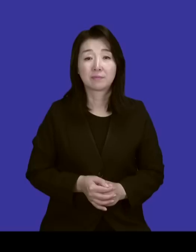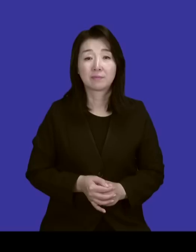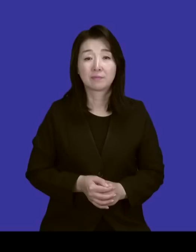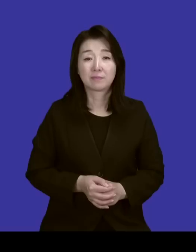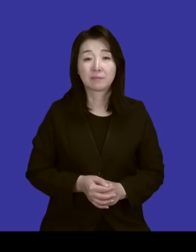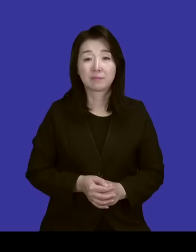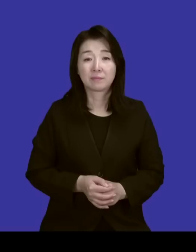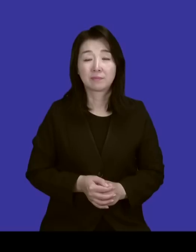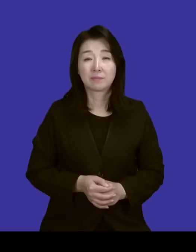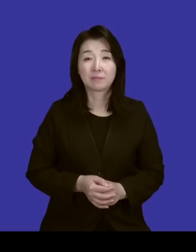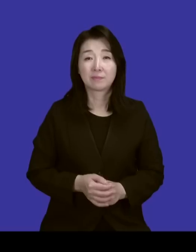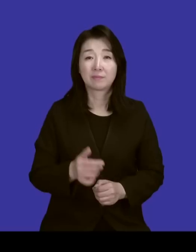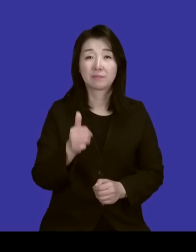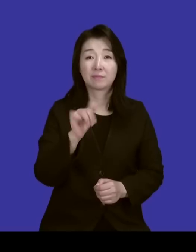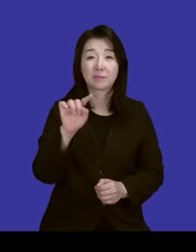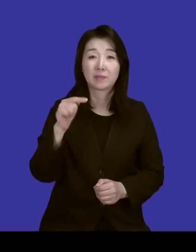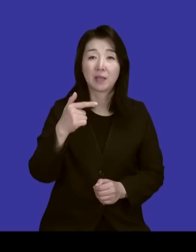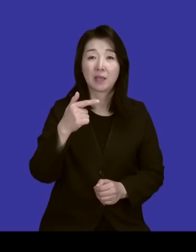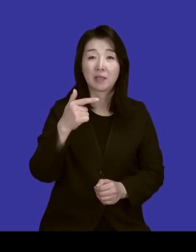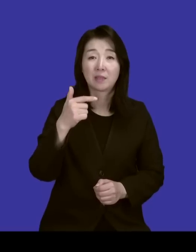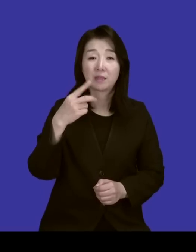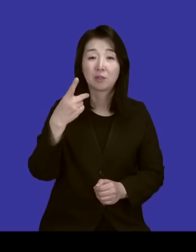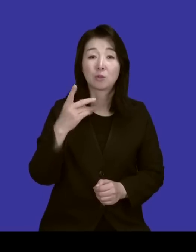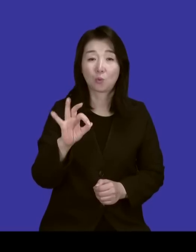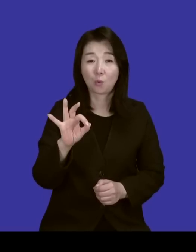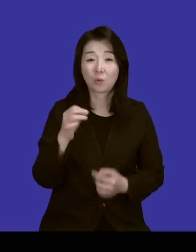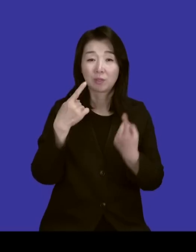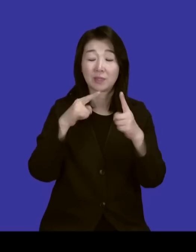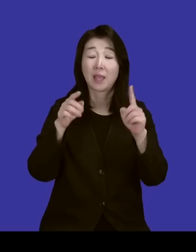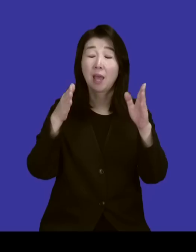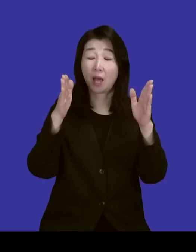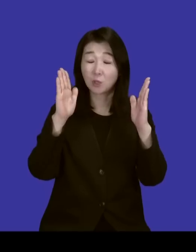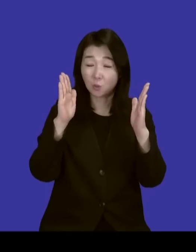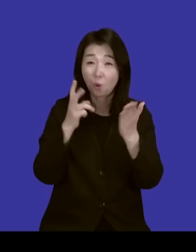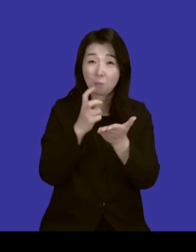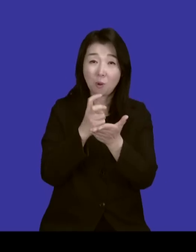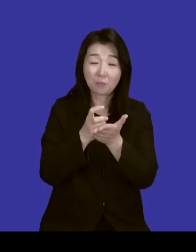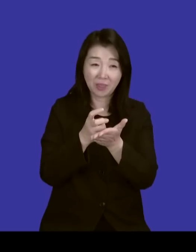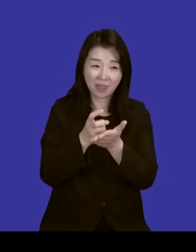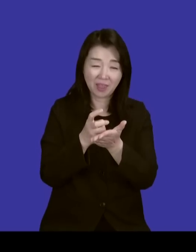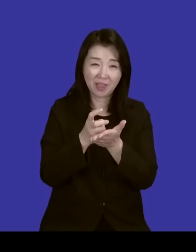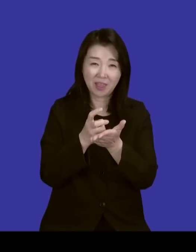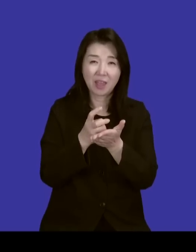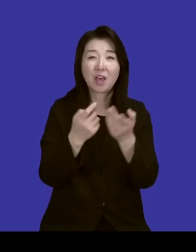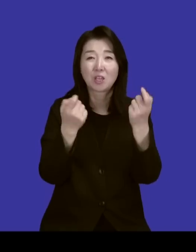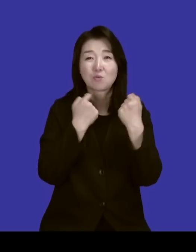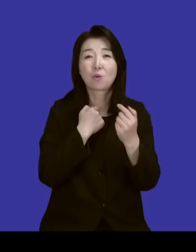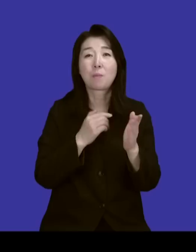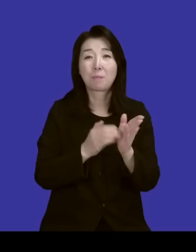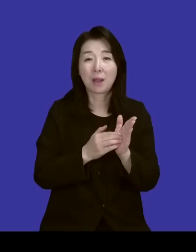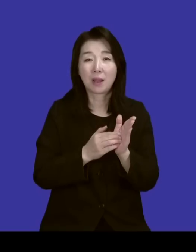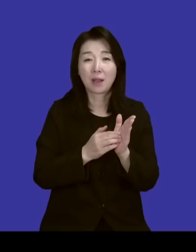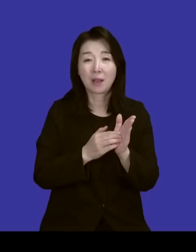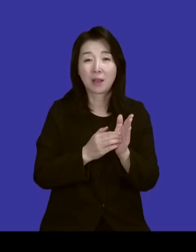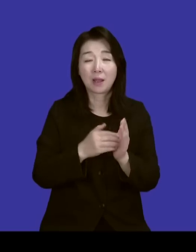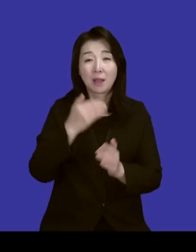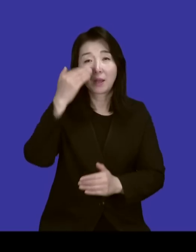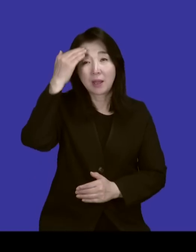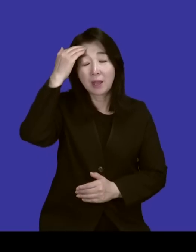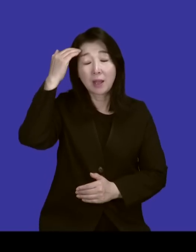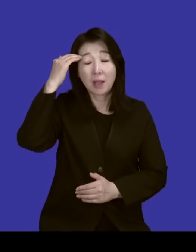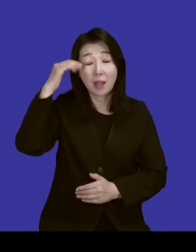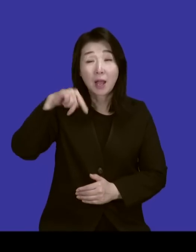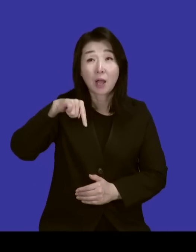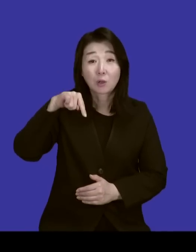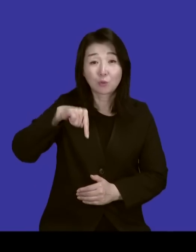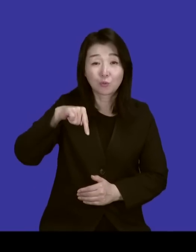우리 한동대학 로스쿨 출신이에요. 우리 둘째 아들이. 예, 예. 네, 그리고 여기 한국에 율촌이라는